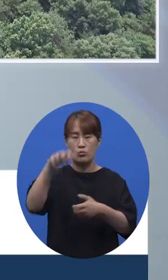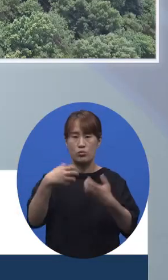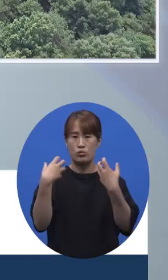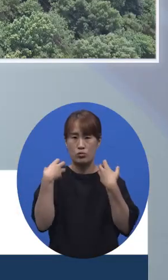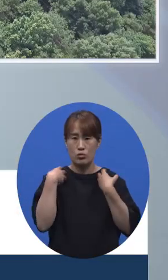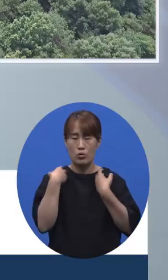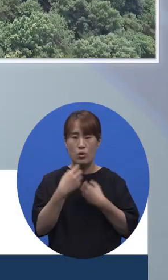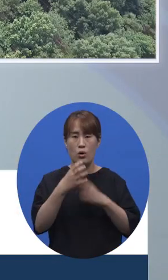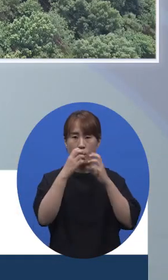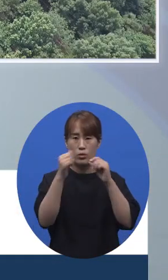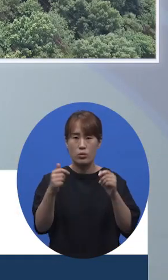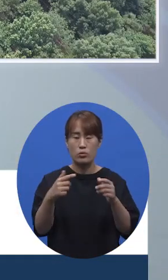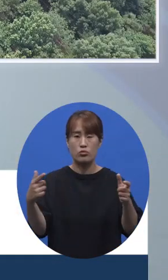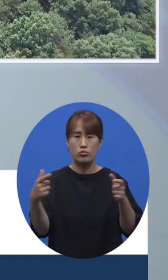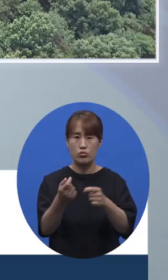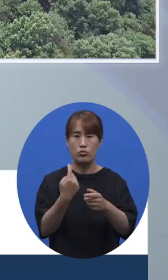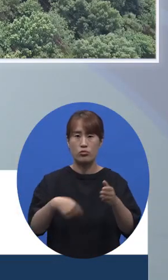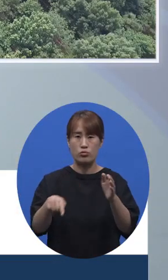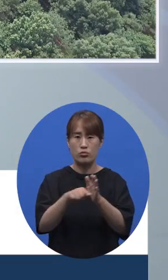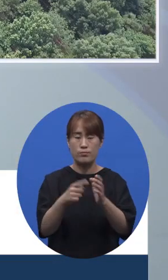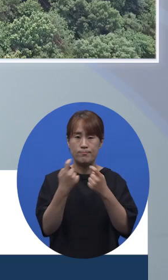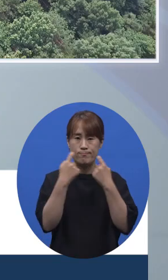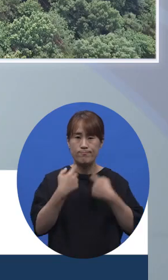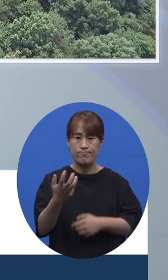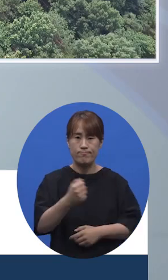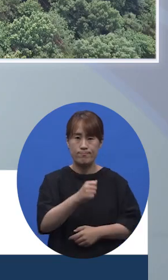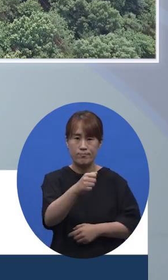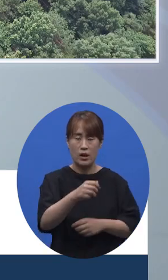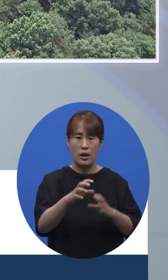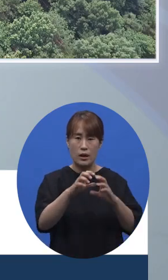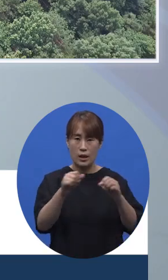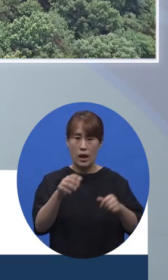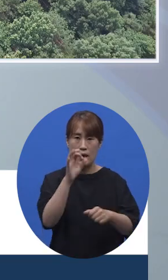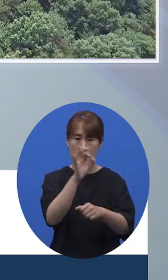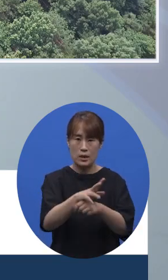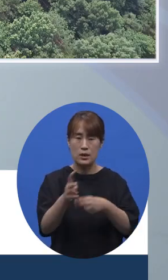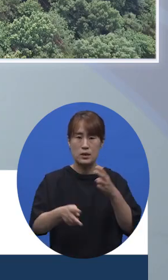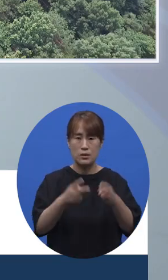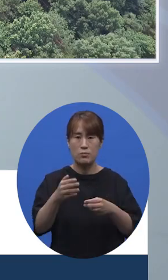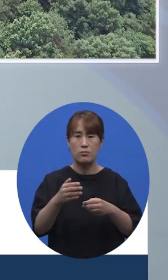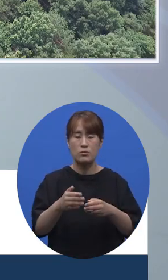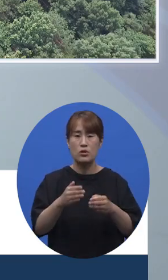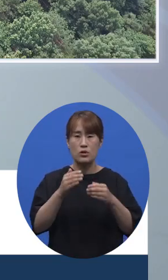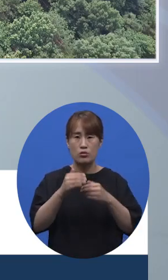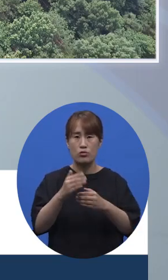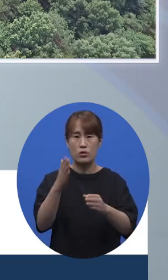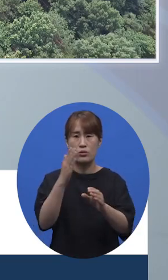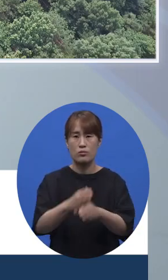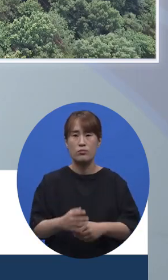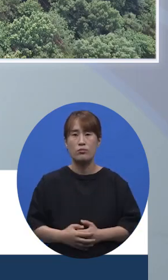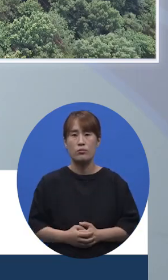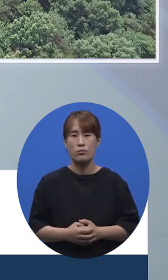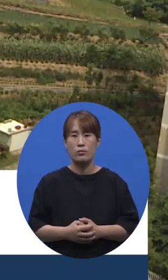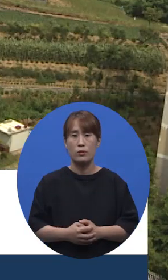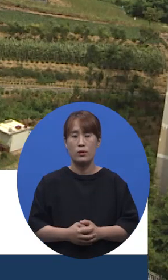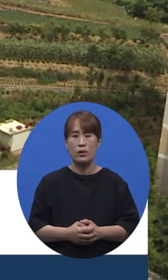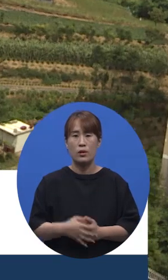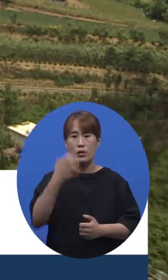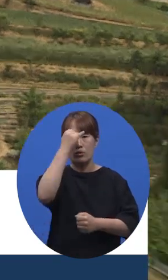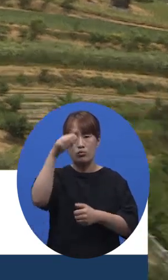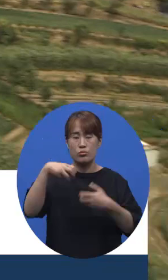충청북도 가 미세먼지 저감 등을 위해 개인이 소유한 임야를 매입하는 사업을 추진하고 있습니다